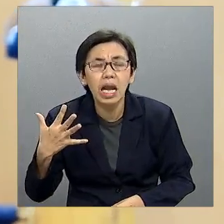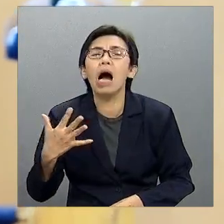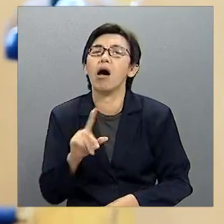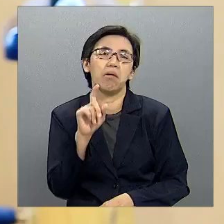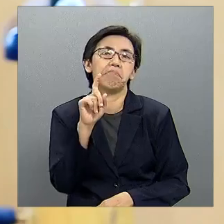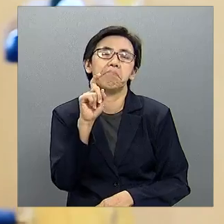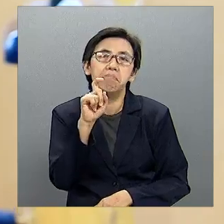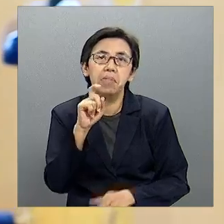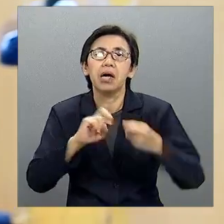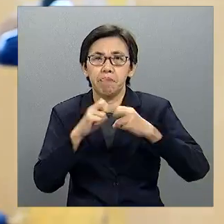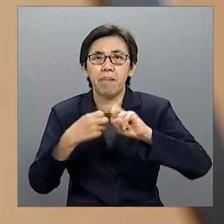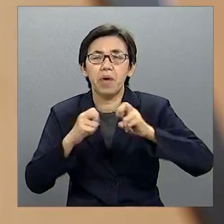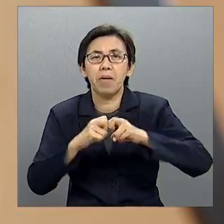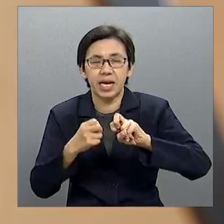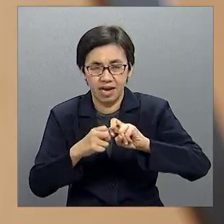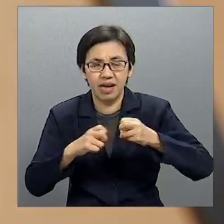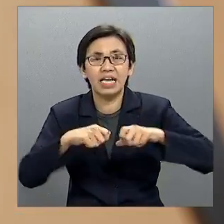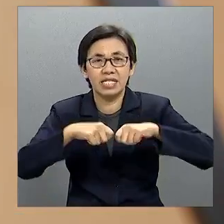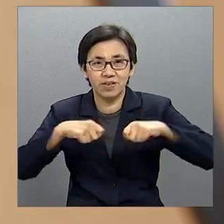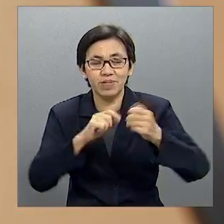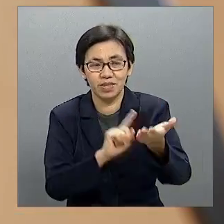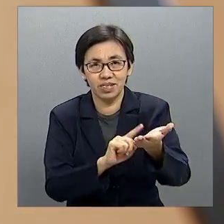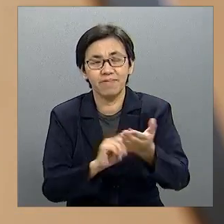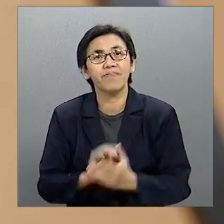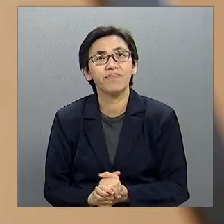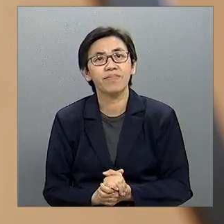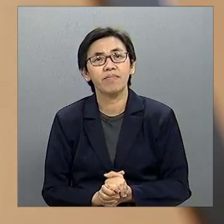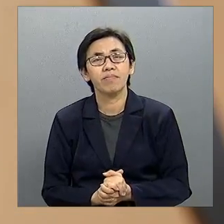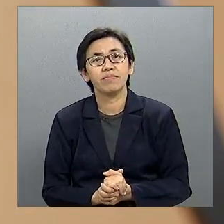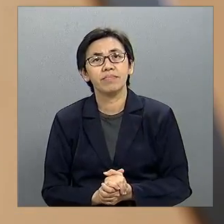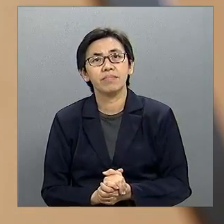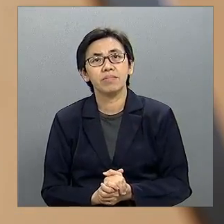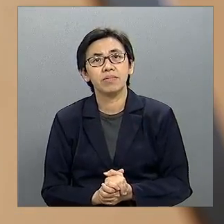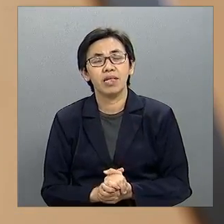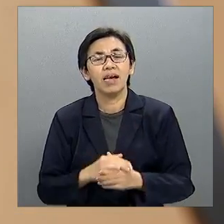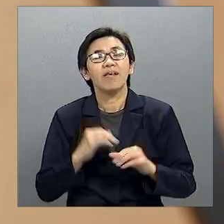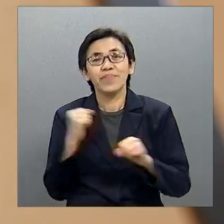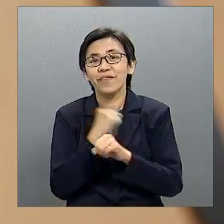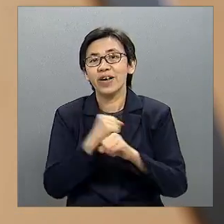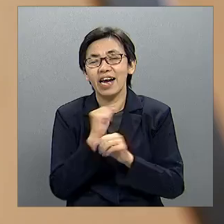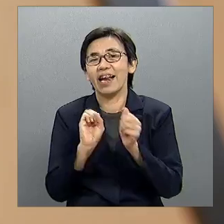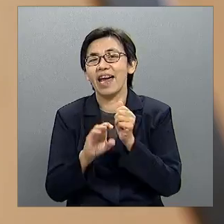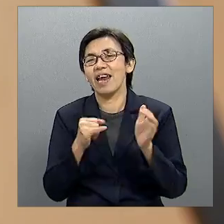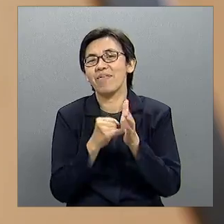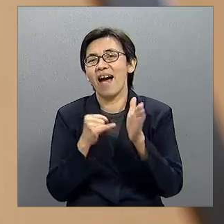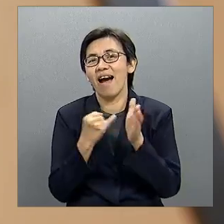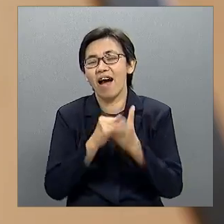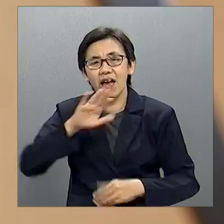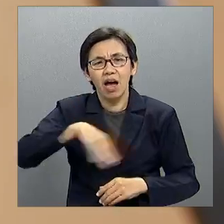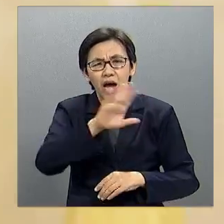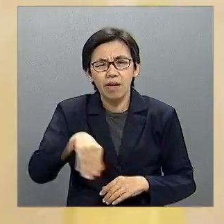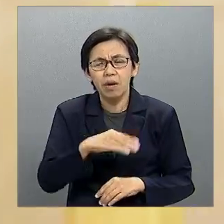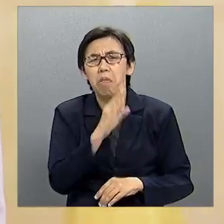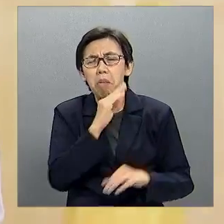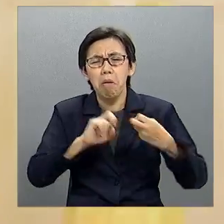ริ่มมีปัญหาที่พังผืดที่ข้อมือแล้ว คนนี้เนี่ยคุณเดชวินมีเรื่องของท่าบริหารง่ายๆเพื่อลดอาการคนที่อยู่ในระยะที่1กับ